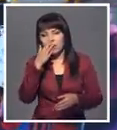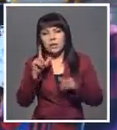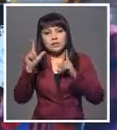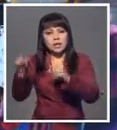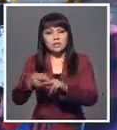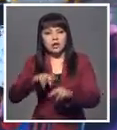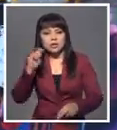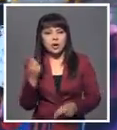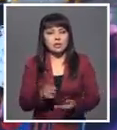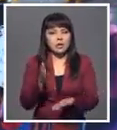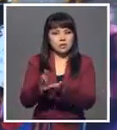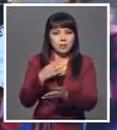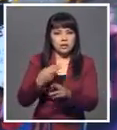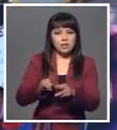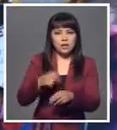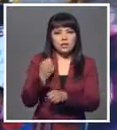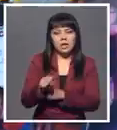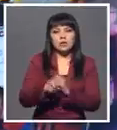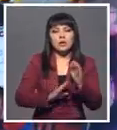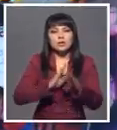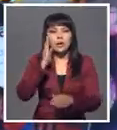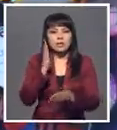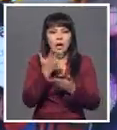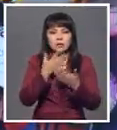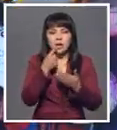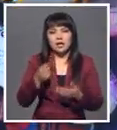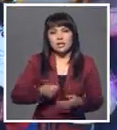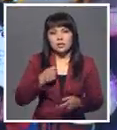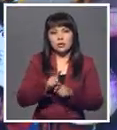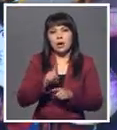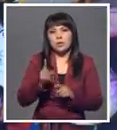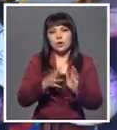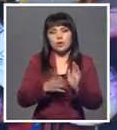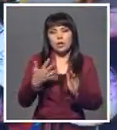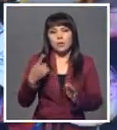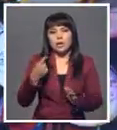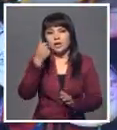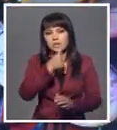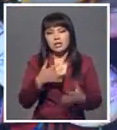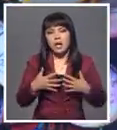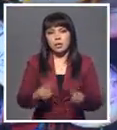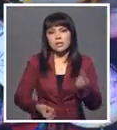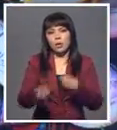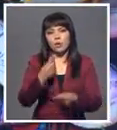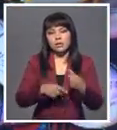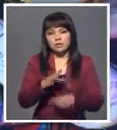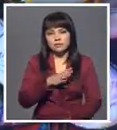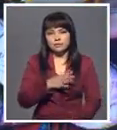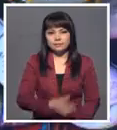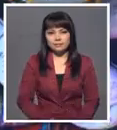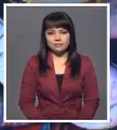қарсы ұрысқа аттанды. Жеңіс таңы атқаннан кейін де ол әскер қатарында болып, 1951 жылы аман есен елге